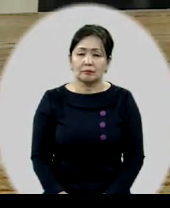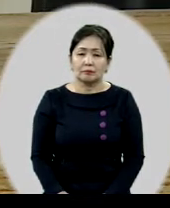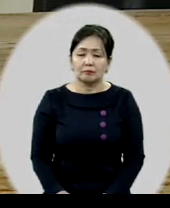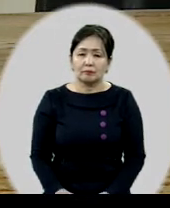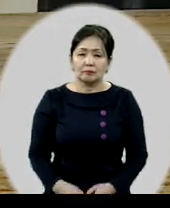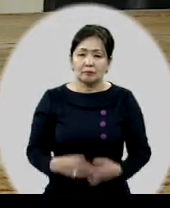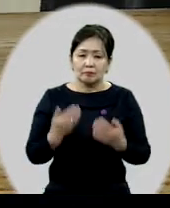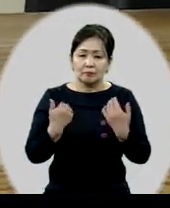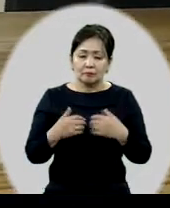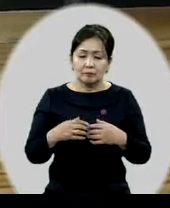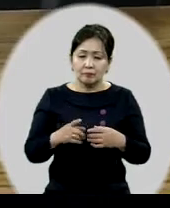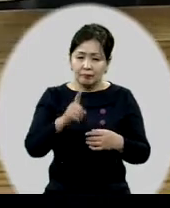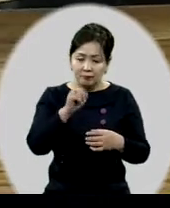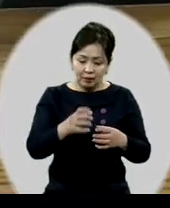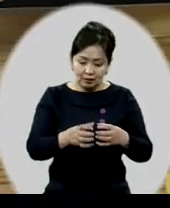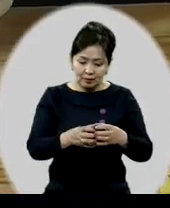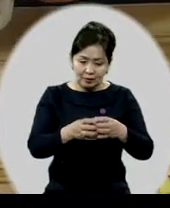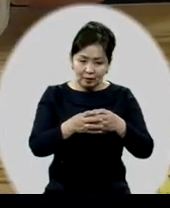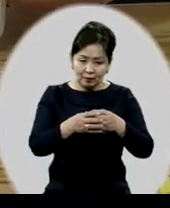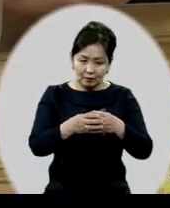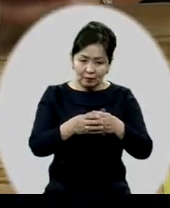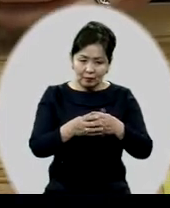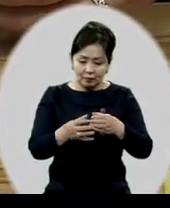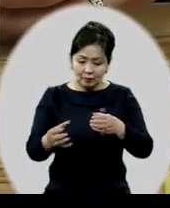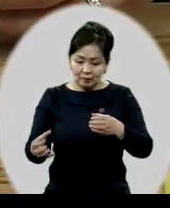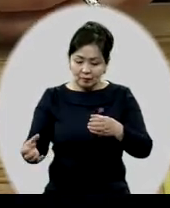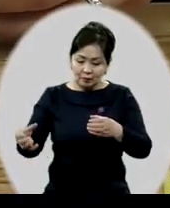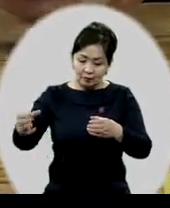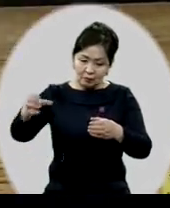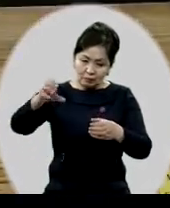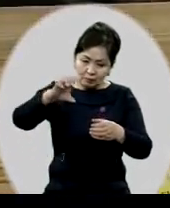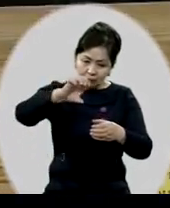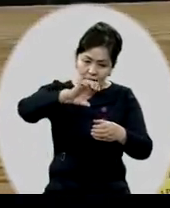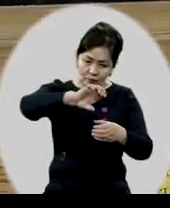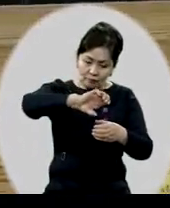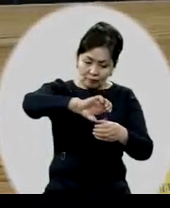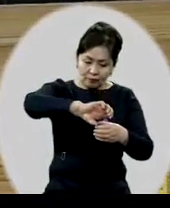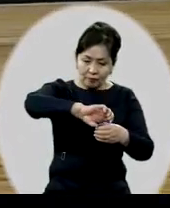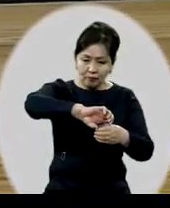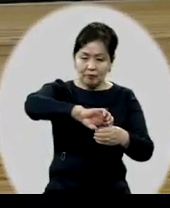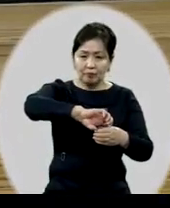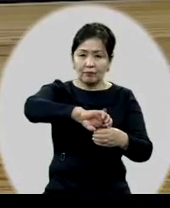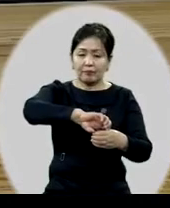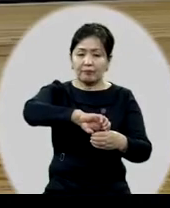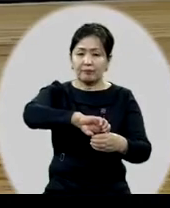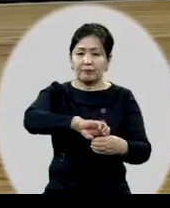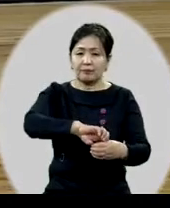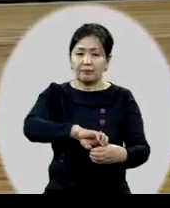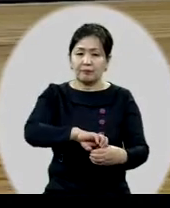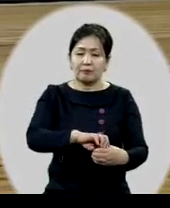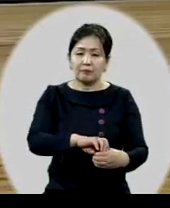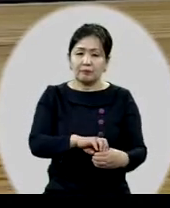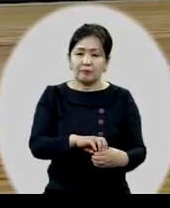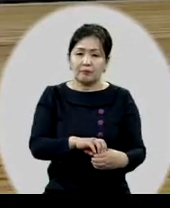Багш нь 1 дугаартай савндах усыг 2 дугаартай сав руу хийлээ.